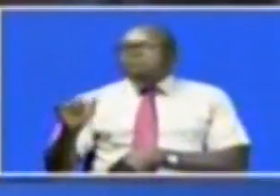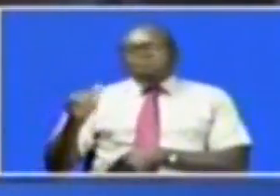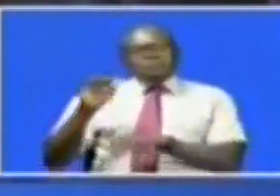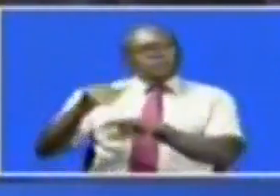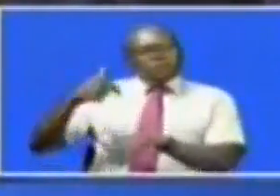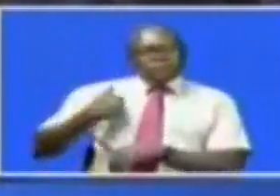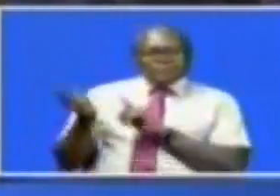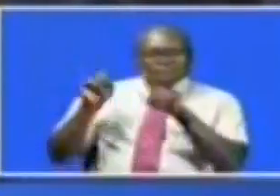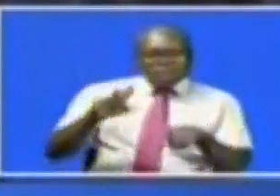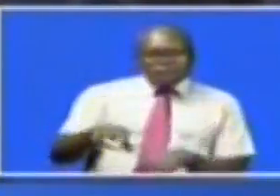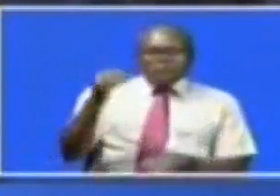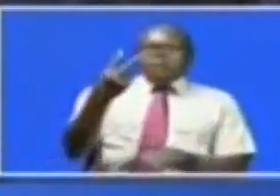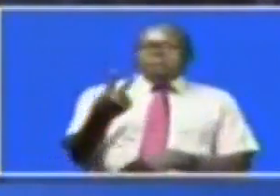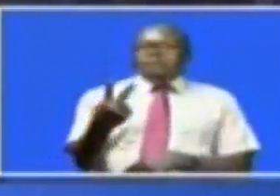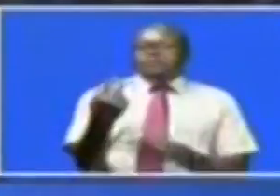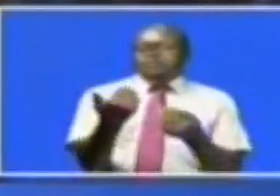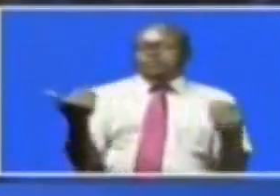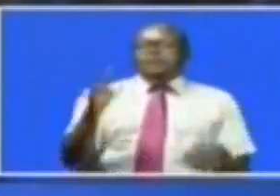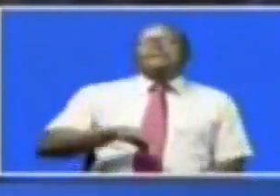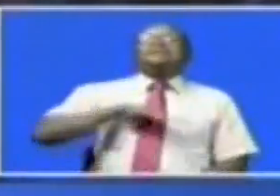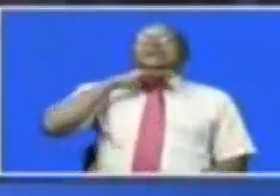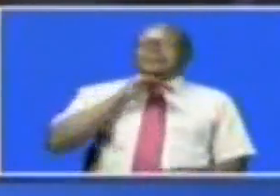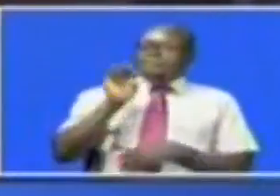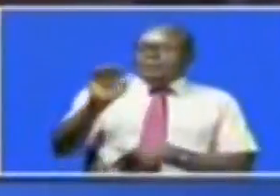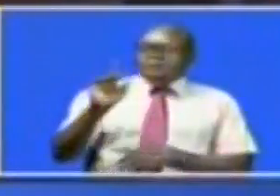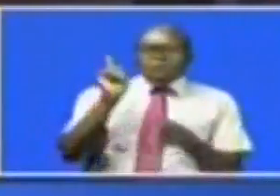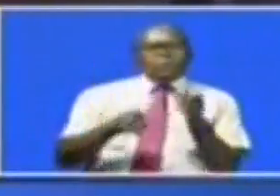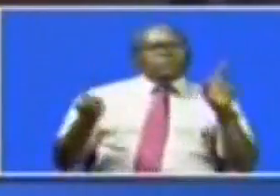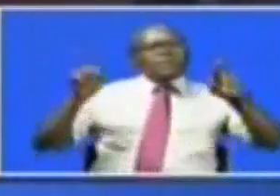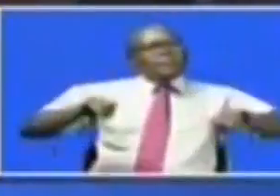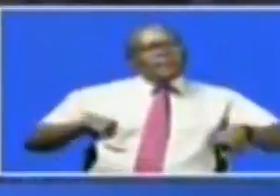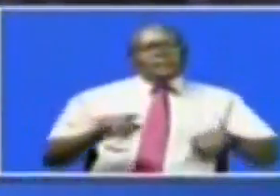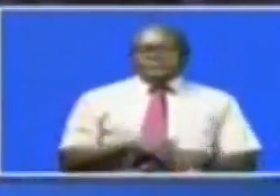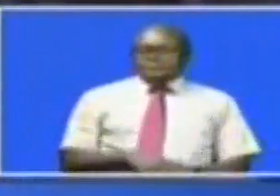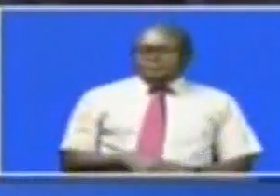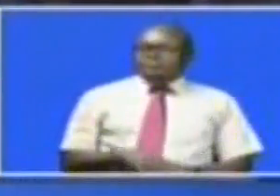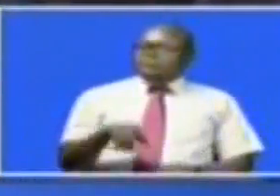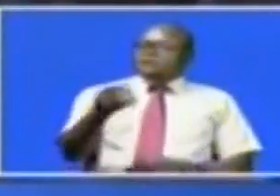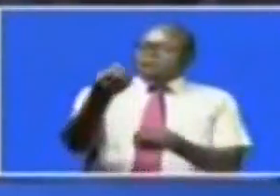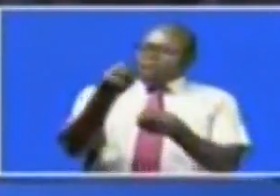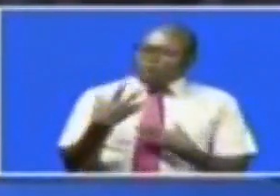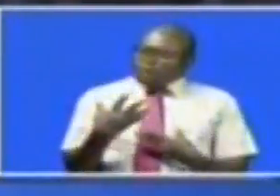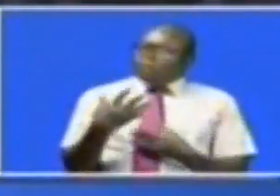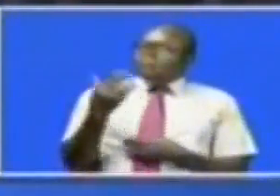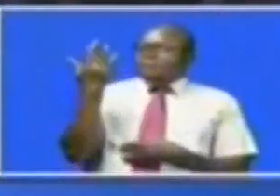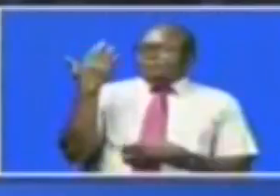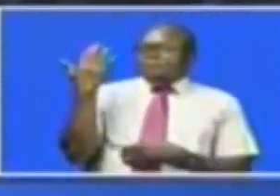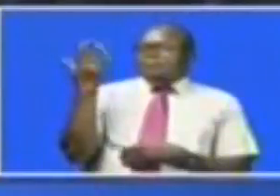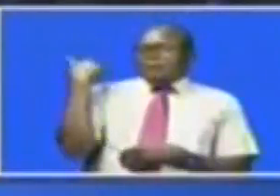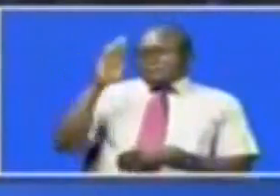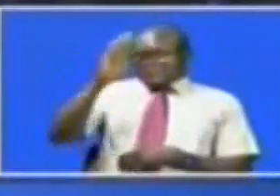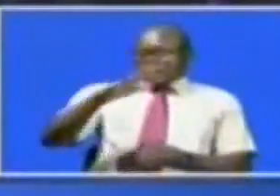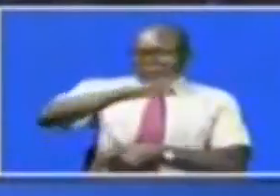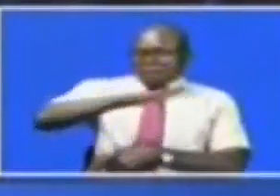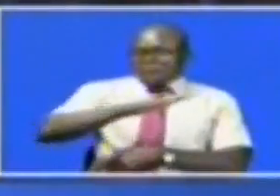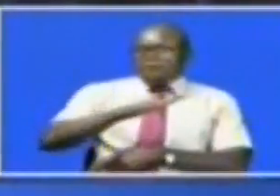kuangalia nikapata watoto wote wako chini. Mimi nikamuuliza kwani nini kiliendelea. Yeye alikuwa ananiambia ati Sunday jioni